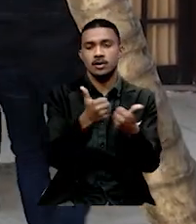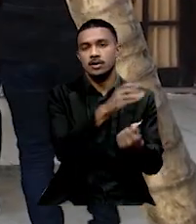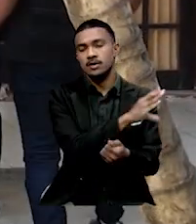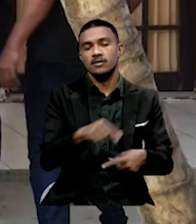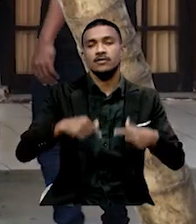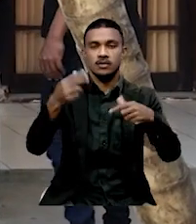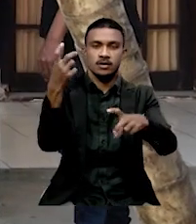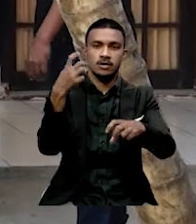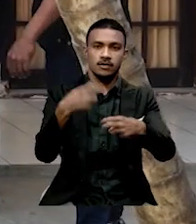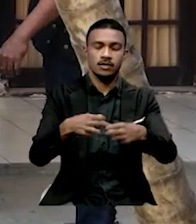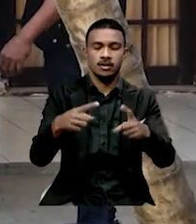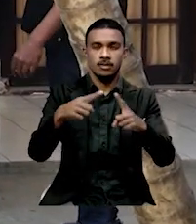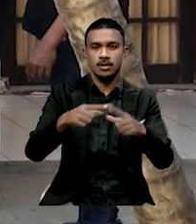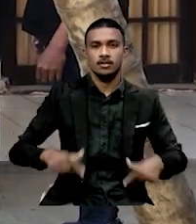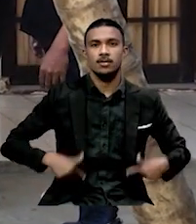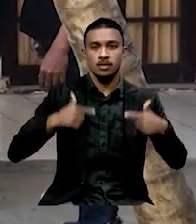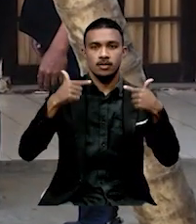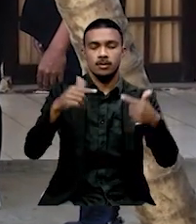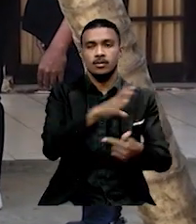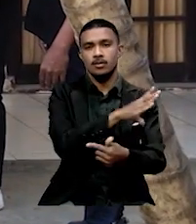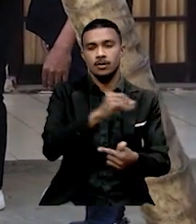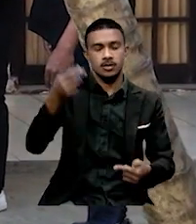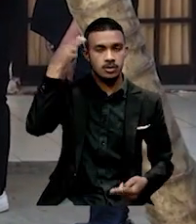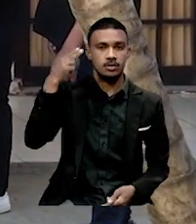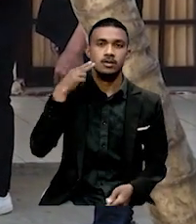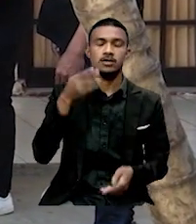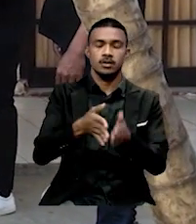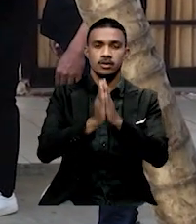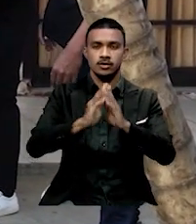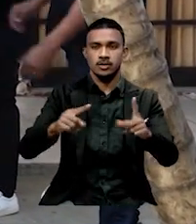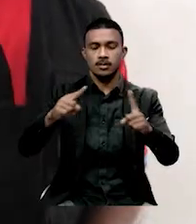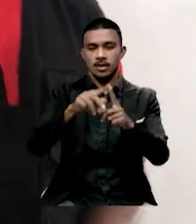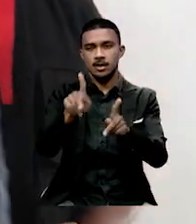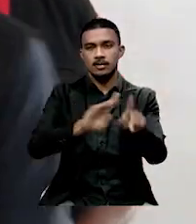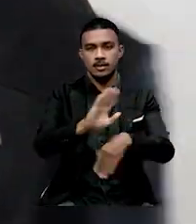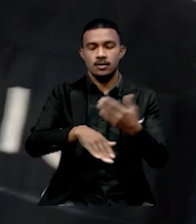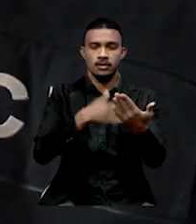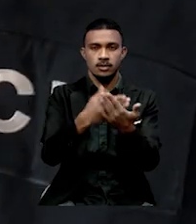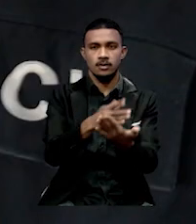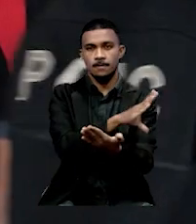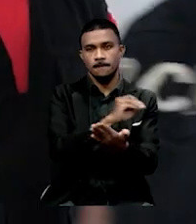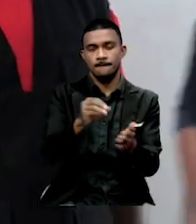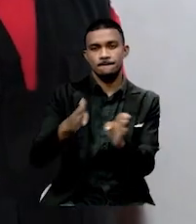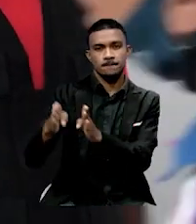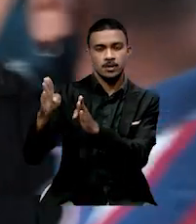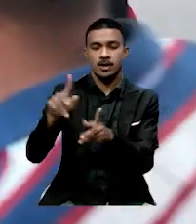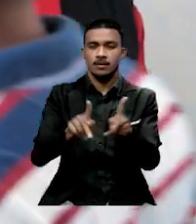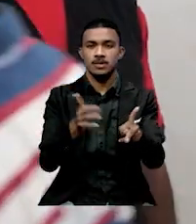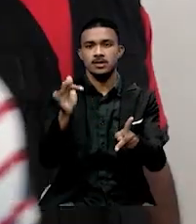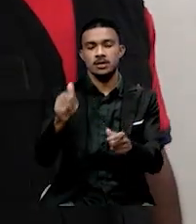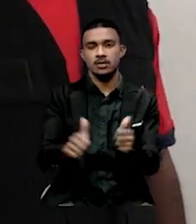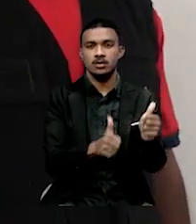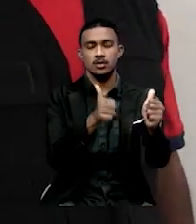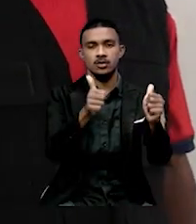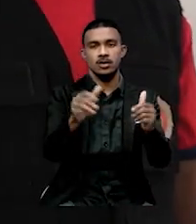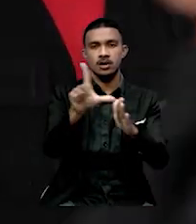risku bamoris. Laureado Nobel da Paz ne husu ba autoridade kompetente sira ho di prosesu arguido sira tir lei ne pemak